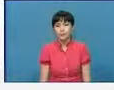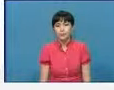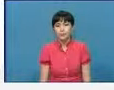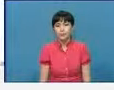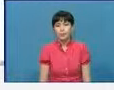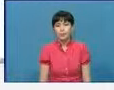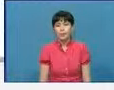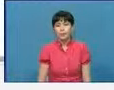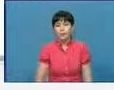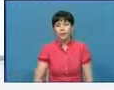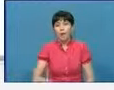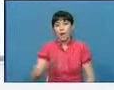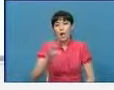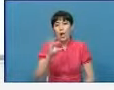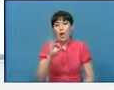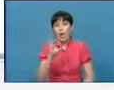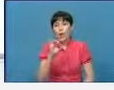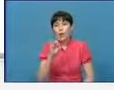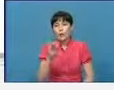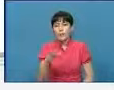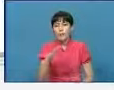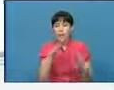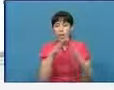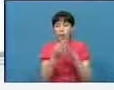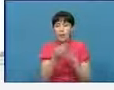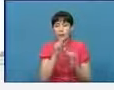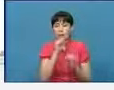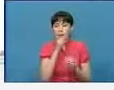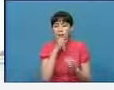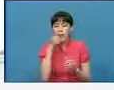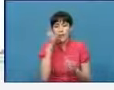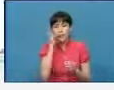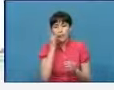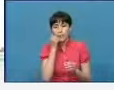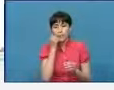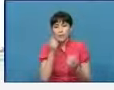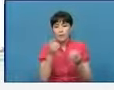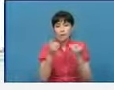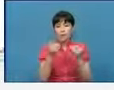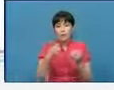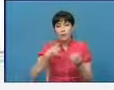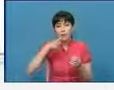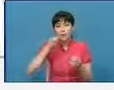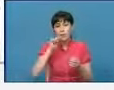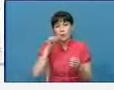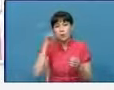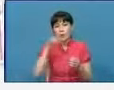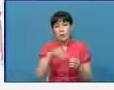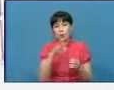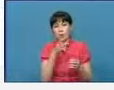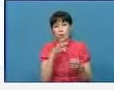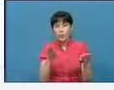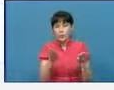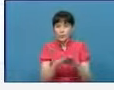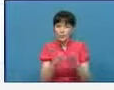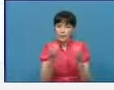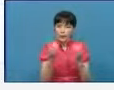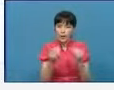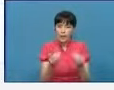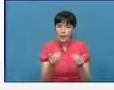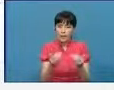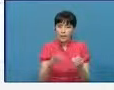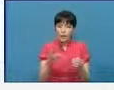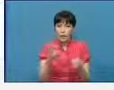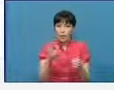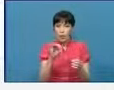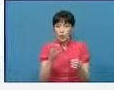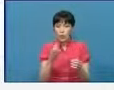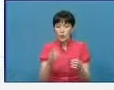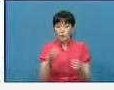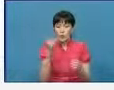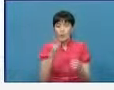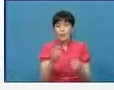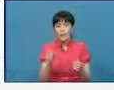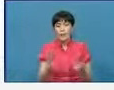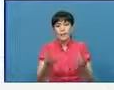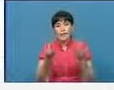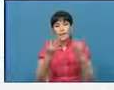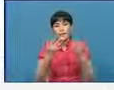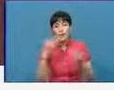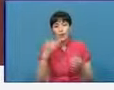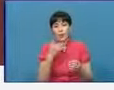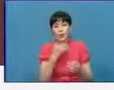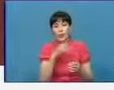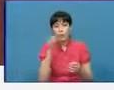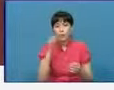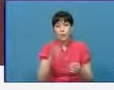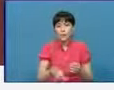Ауыз бекітуді ауылдағы қатары сиреген шалкемпірдің шаруасы деп санаған кешегі кеңестік кезеңмен салыстырғанда, қазір ораза ұстаған жанның сапы еселеп артып